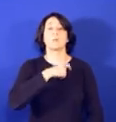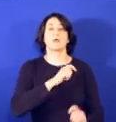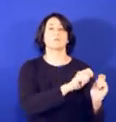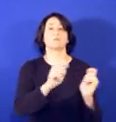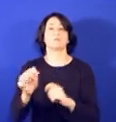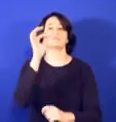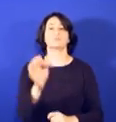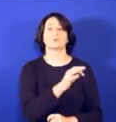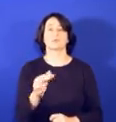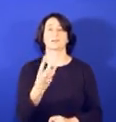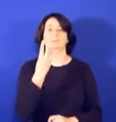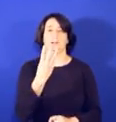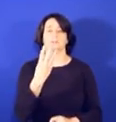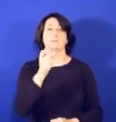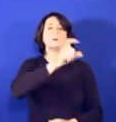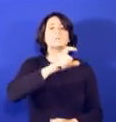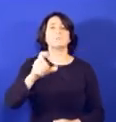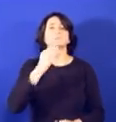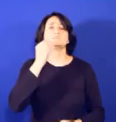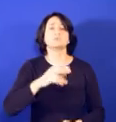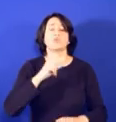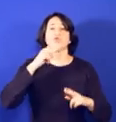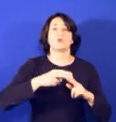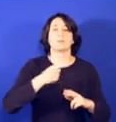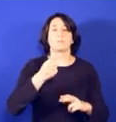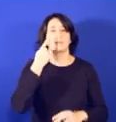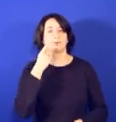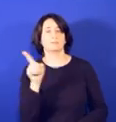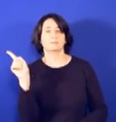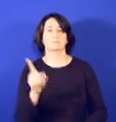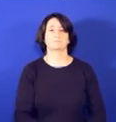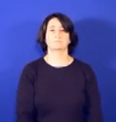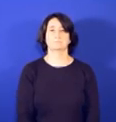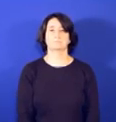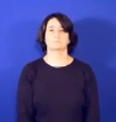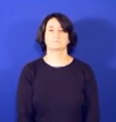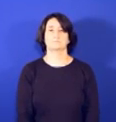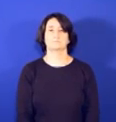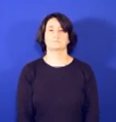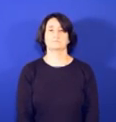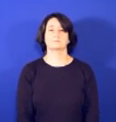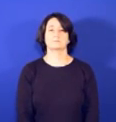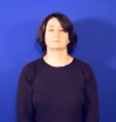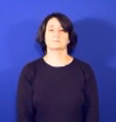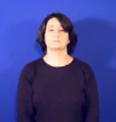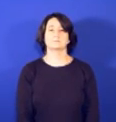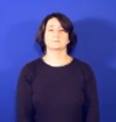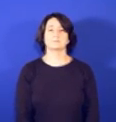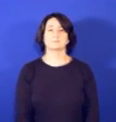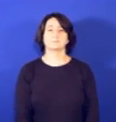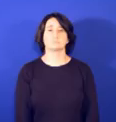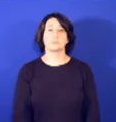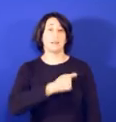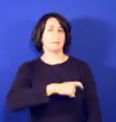nabarmendu diren pertsonei, taldei eta erakundei. 2012an, idazle eta poeta fusilatu zutenetik